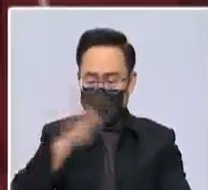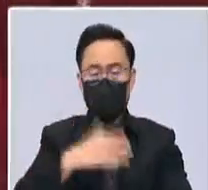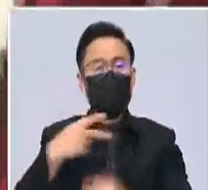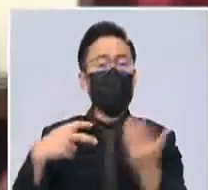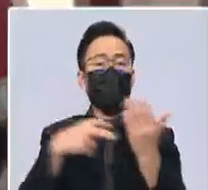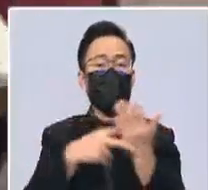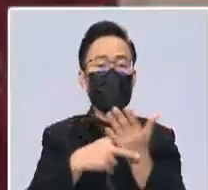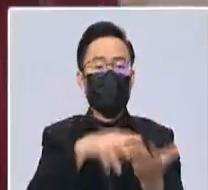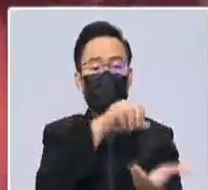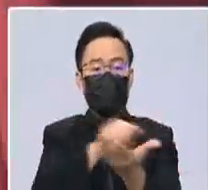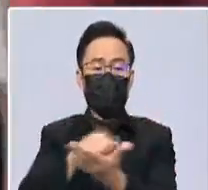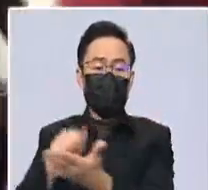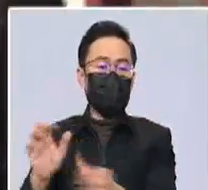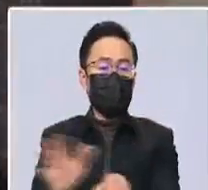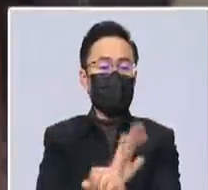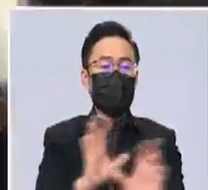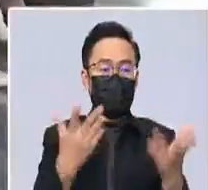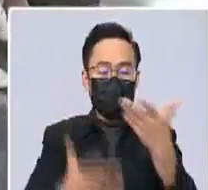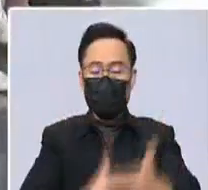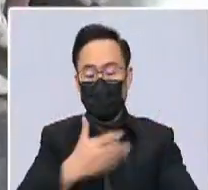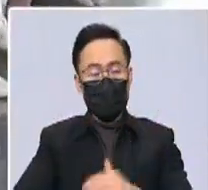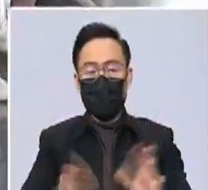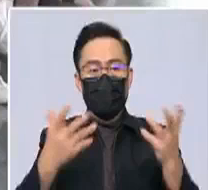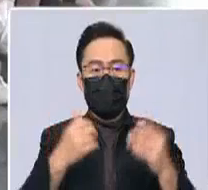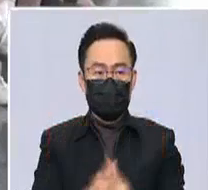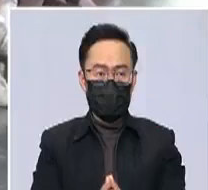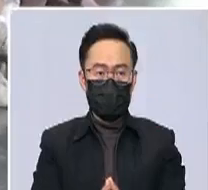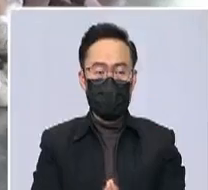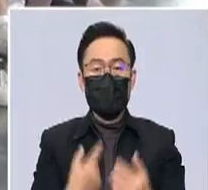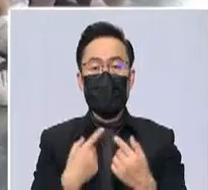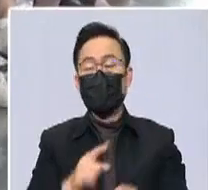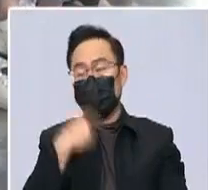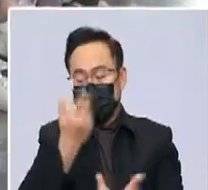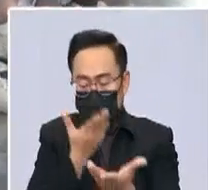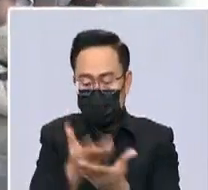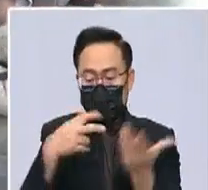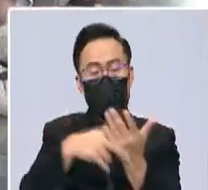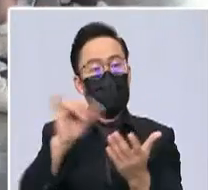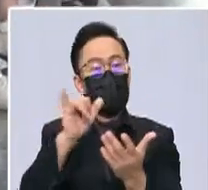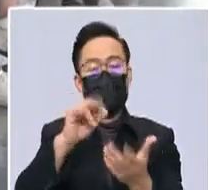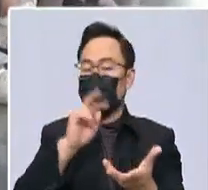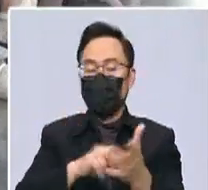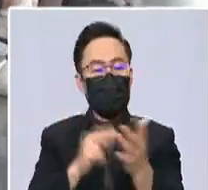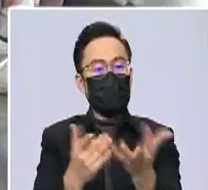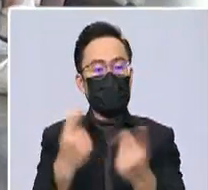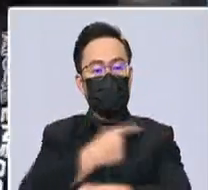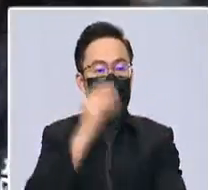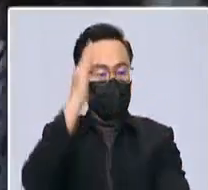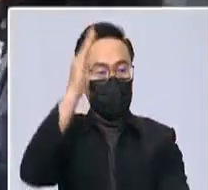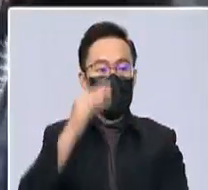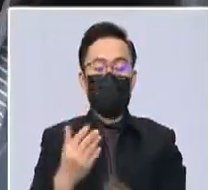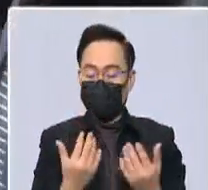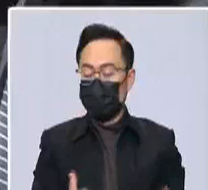นเต็มหมดแล้วค่ะเต็มหมดแล้วทุกที่นั่งไม่สามารถที่จะเดินทางได้ถ้าเกิดว่าใครจะเดินทางคุณจะต้องรอวันถัดไปเพ